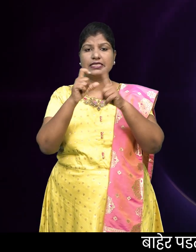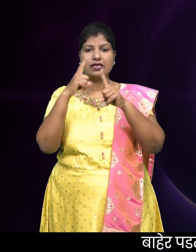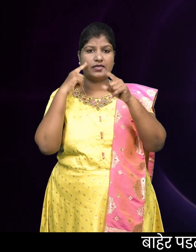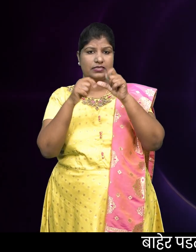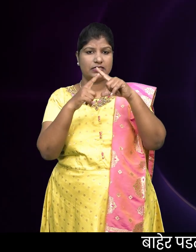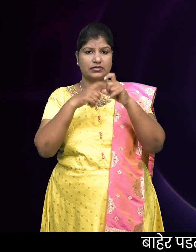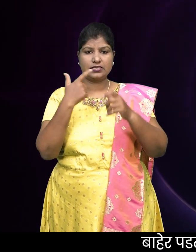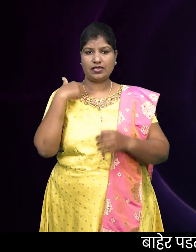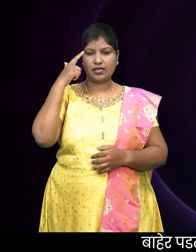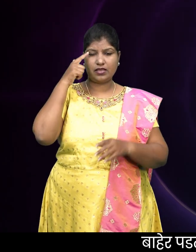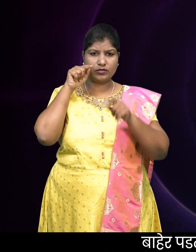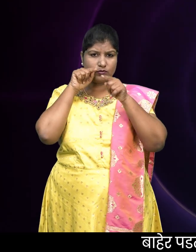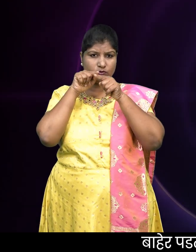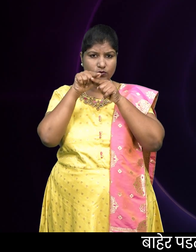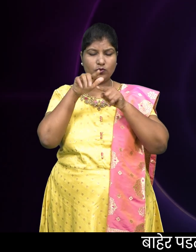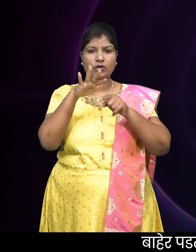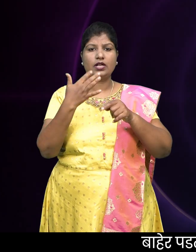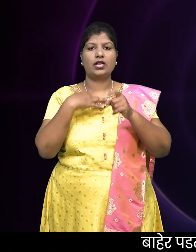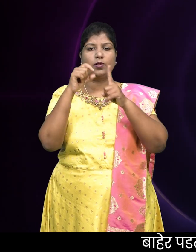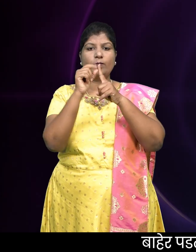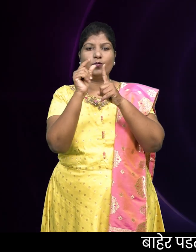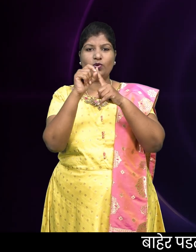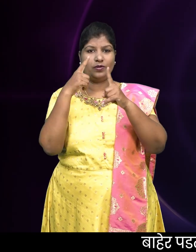बाहेर पडतात आणि गोलाकार स्नायू आहेत.